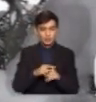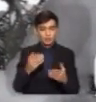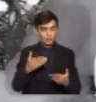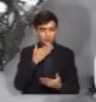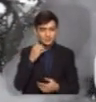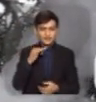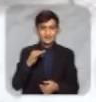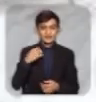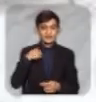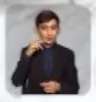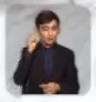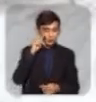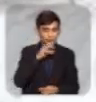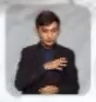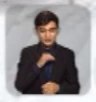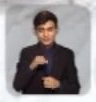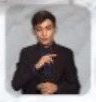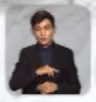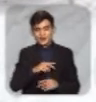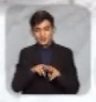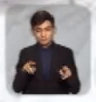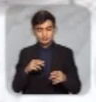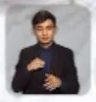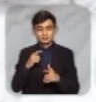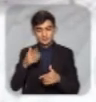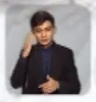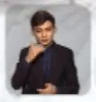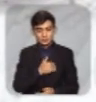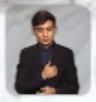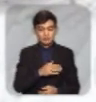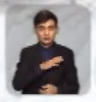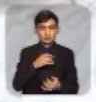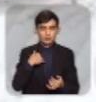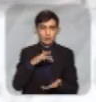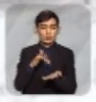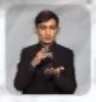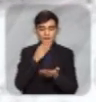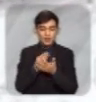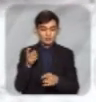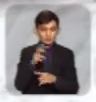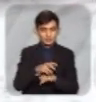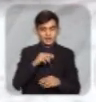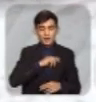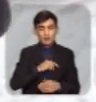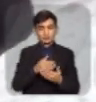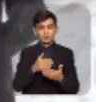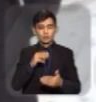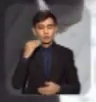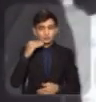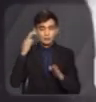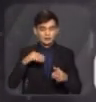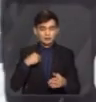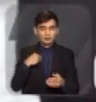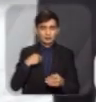почти невозможно. Я приехал в родной город, так как работы сейчас нет. До начала зимы я в Туркестане брусчатку